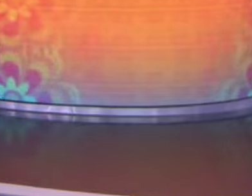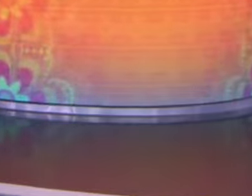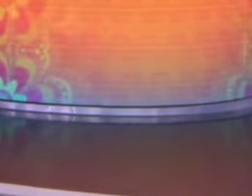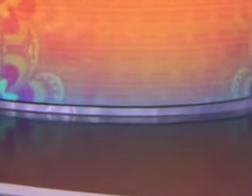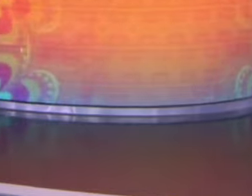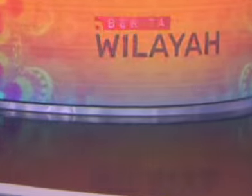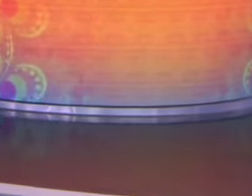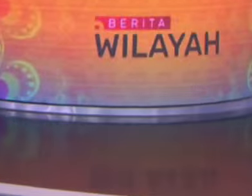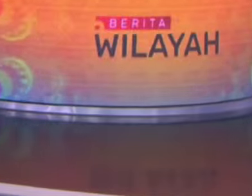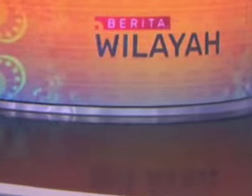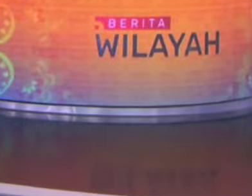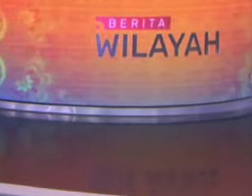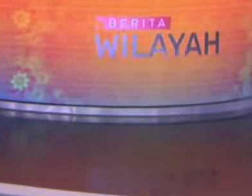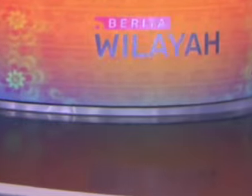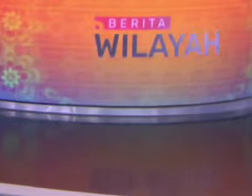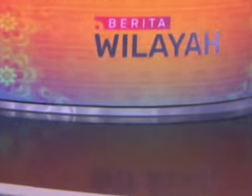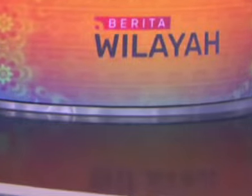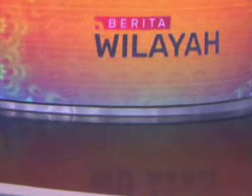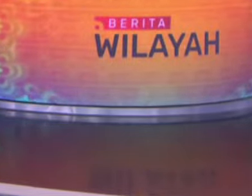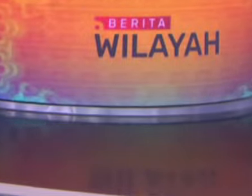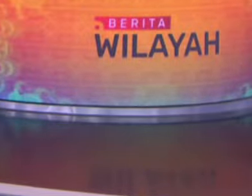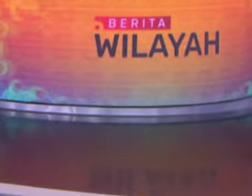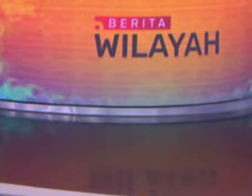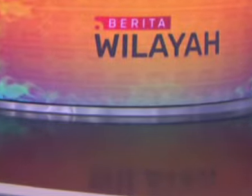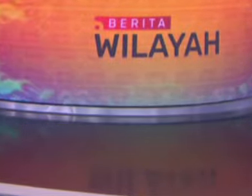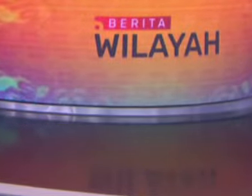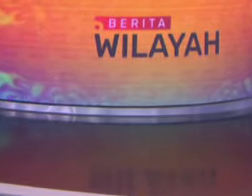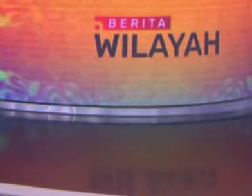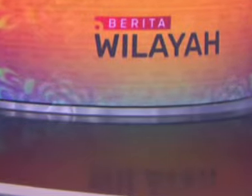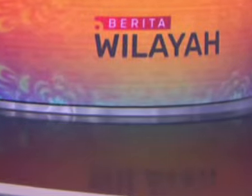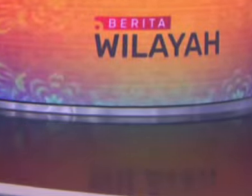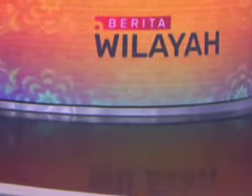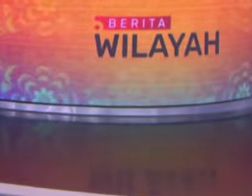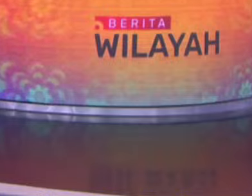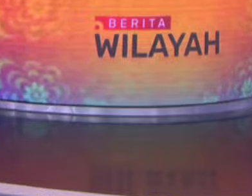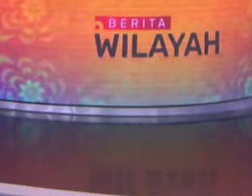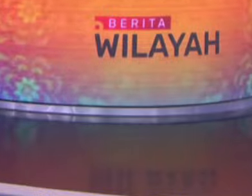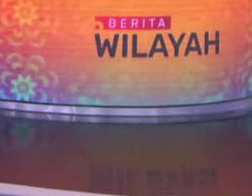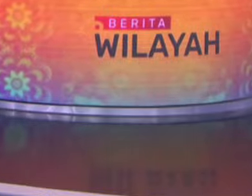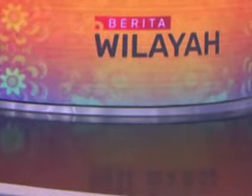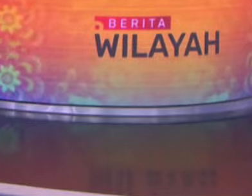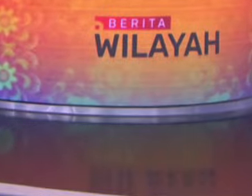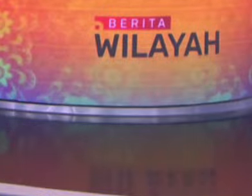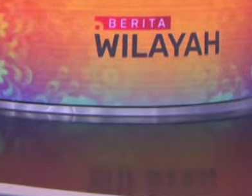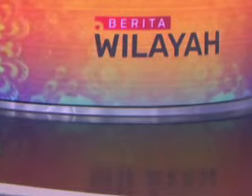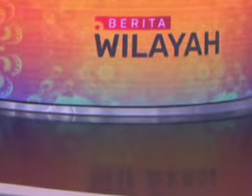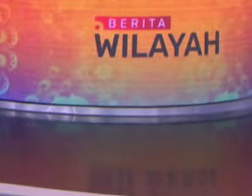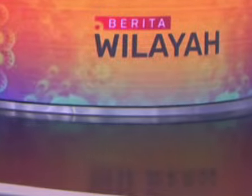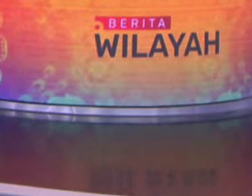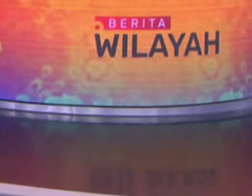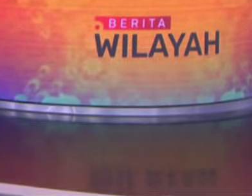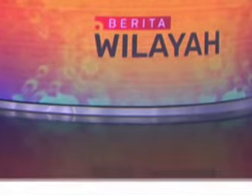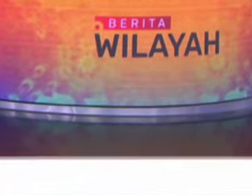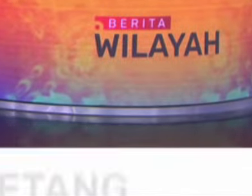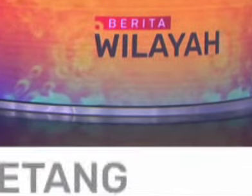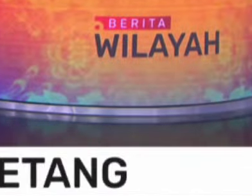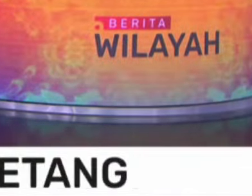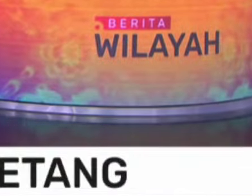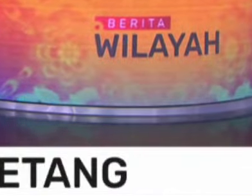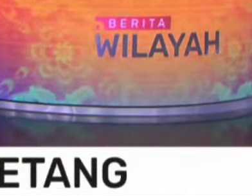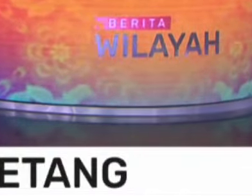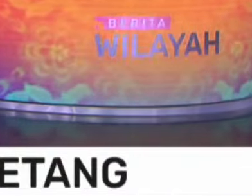Sahih Samsidin. Berikut paparan utama petang ini. Proses pengundian awal PRU15 paling sistematik. Pemberian